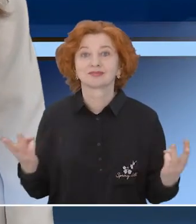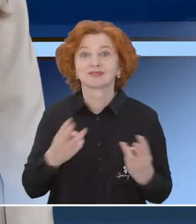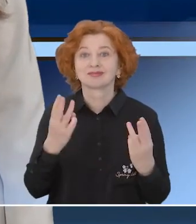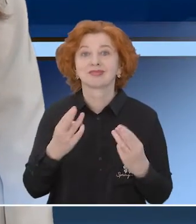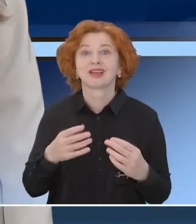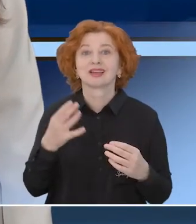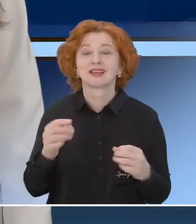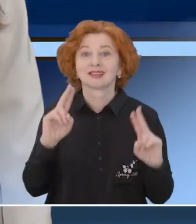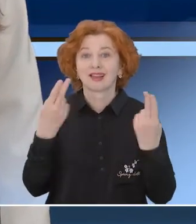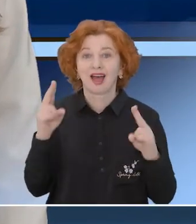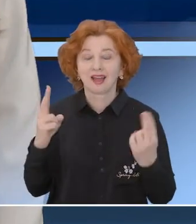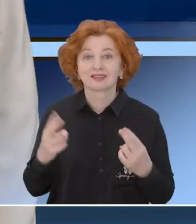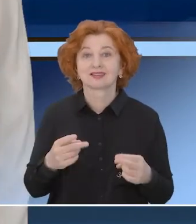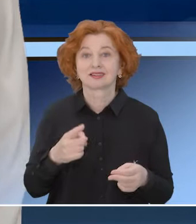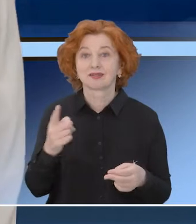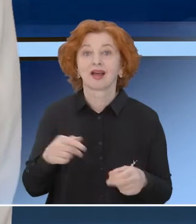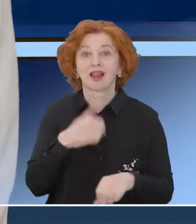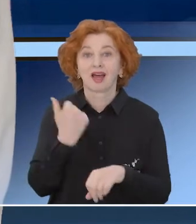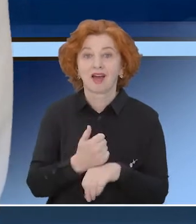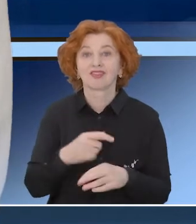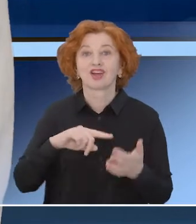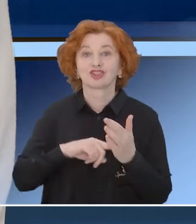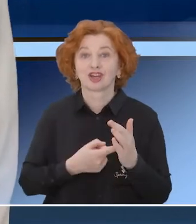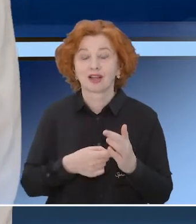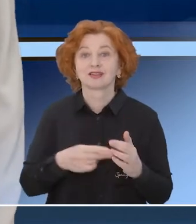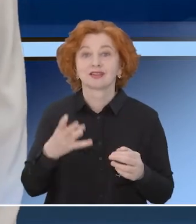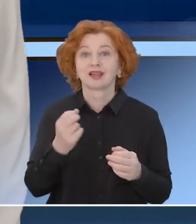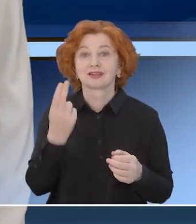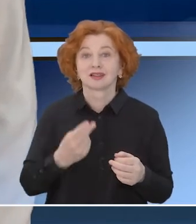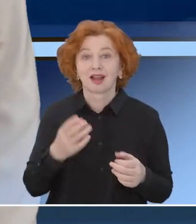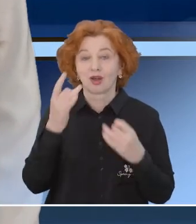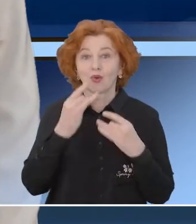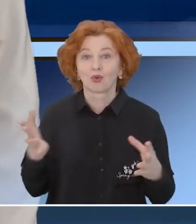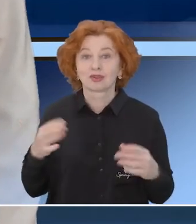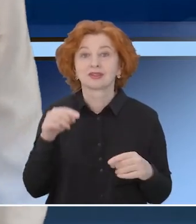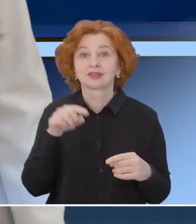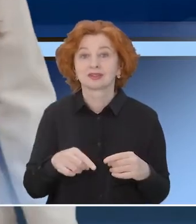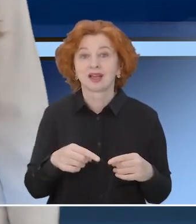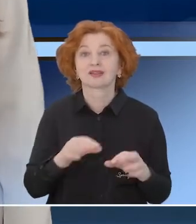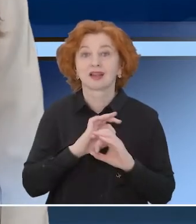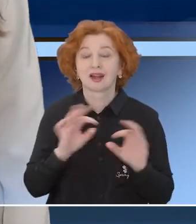и задор. Русские народные танцы являются неотъемлемой частью русской национальной культуры.